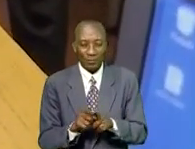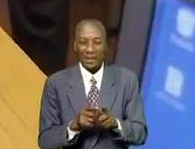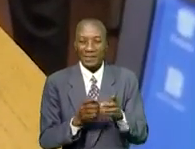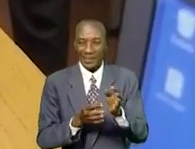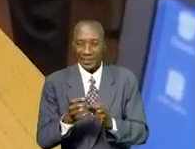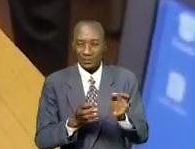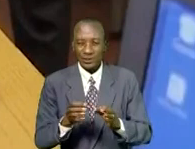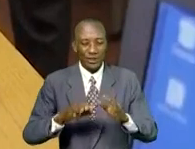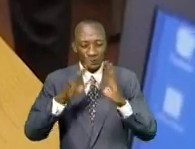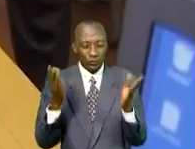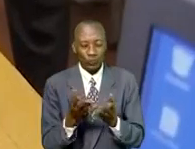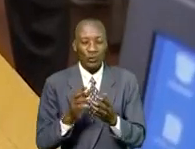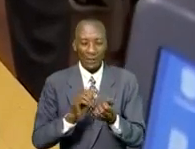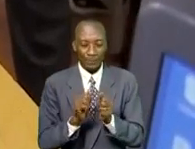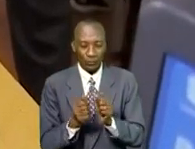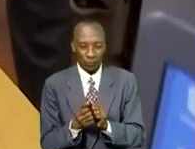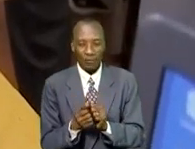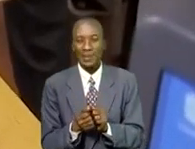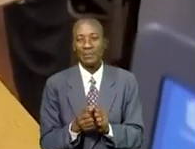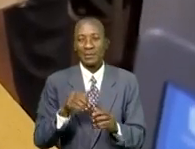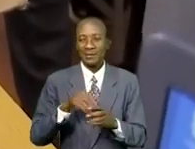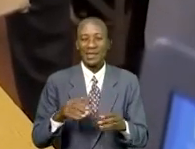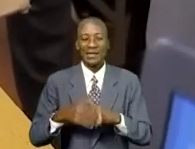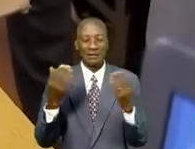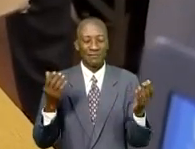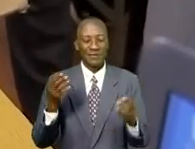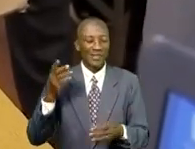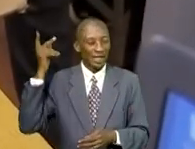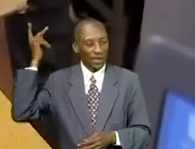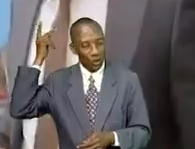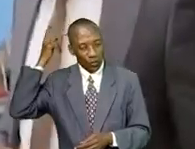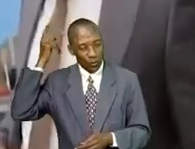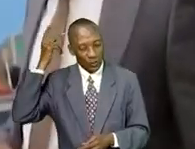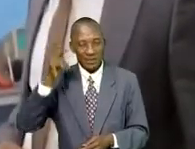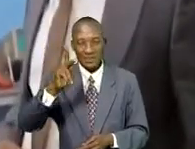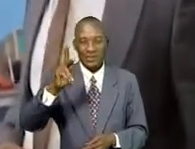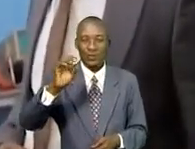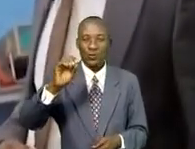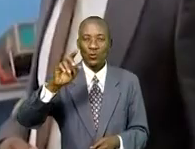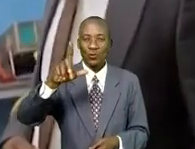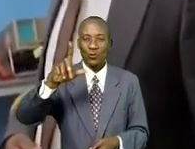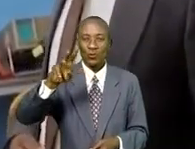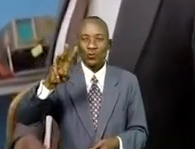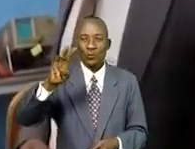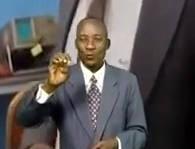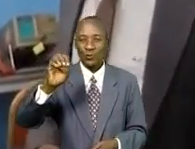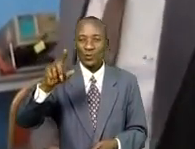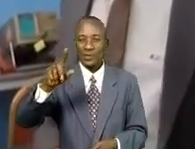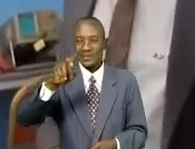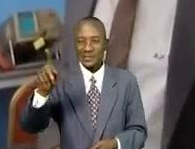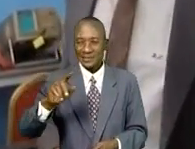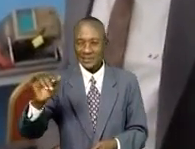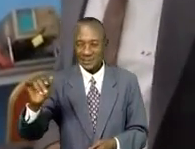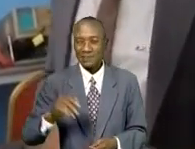les problèmes de délestage ou commander l'éclairage d'une maison ou d'un quartier à distance. Émerveillé par